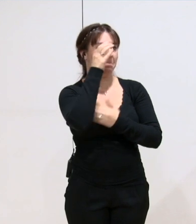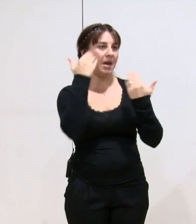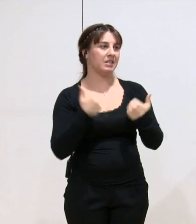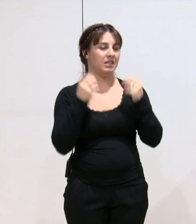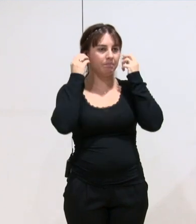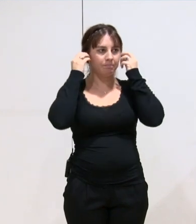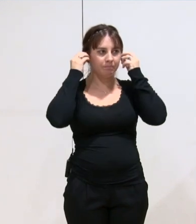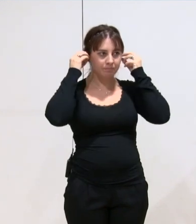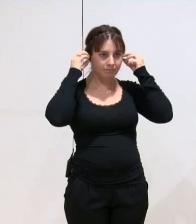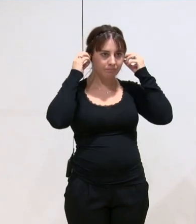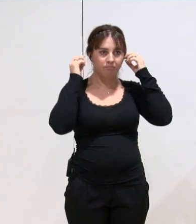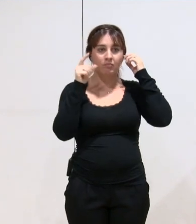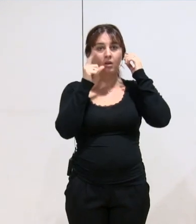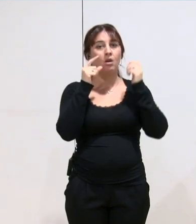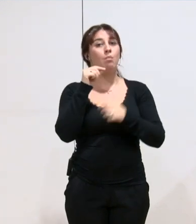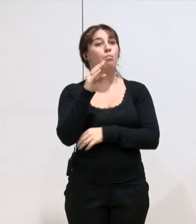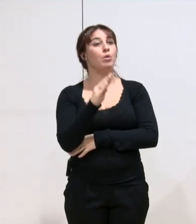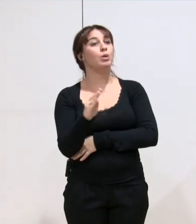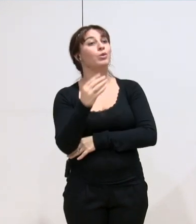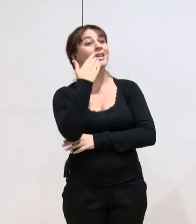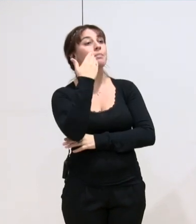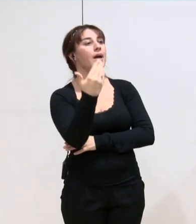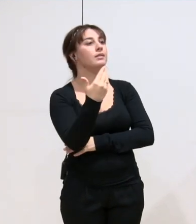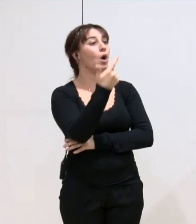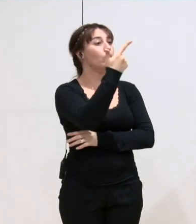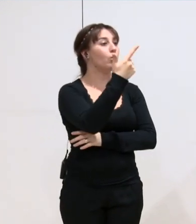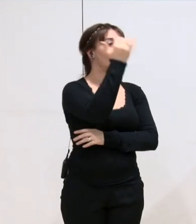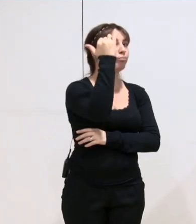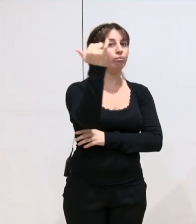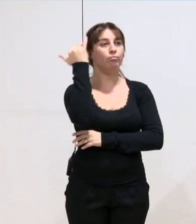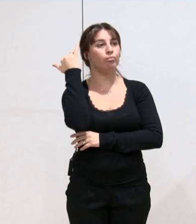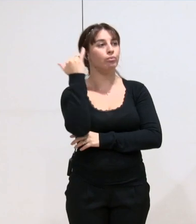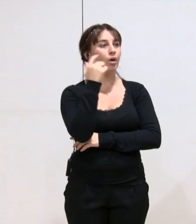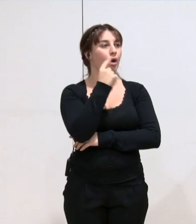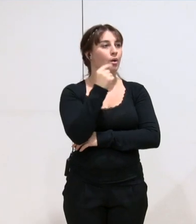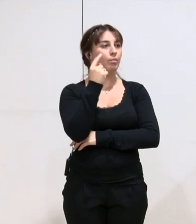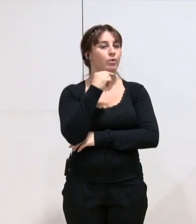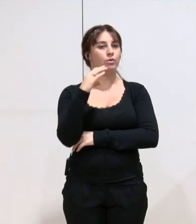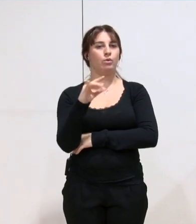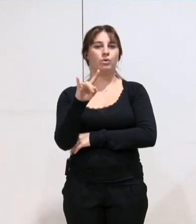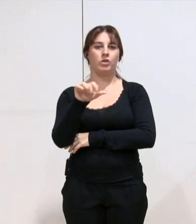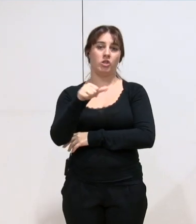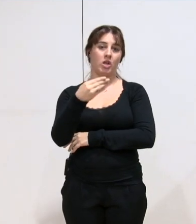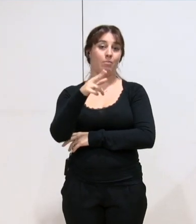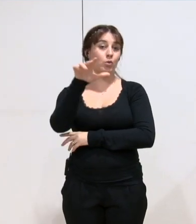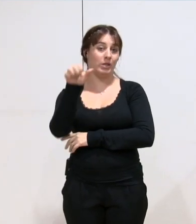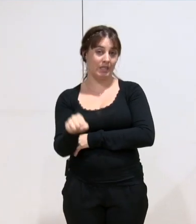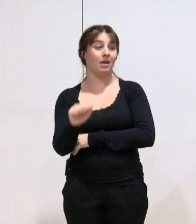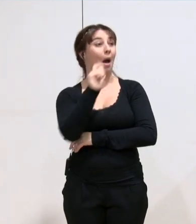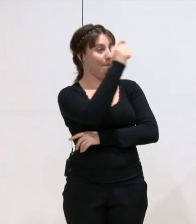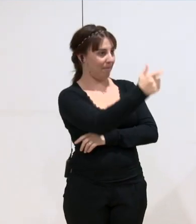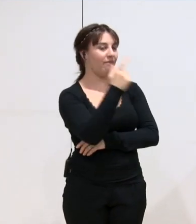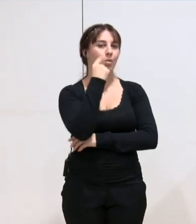Monsieur Bouzaïen, merci. Il y a deux demandes d'intervention. Donc, monsieur Chamussy et monsieur Safar ensuite.